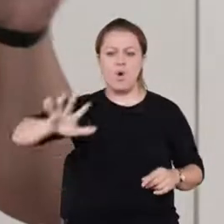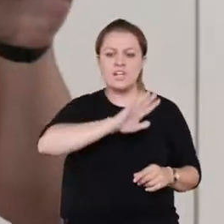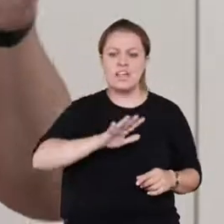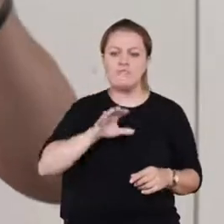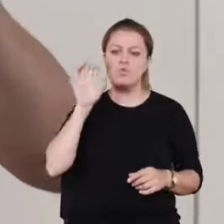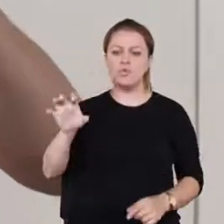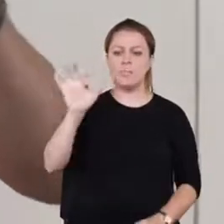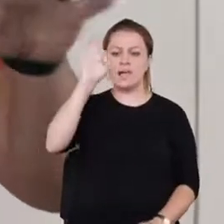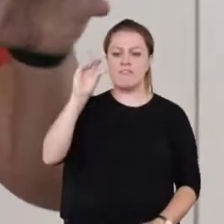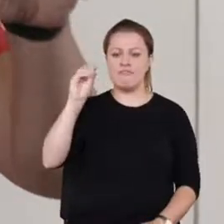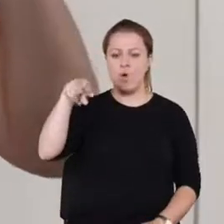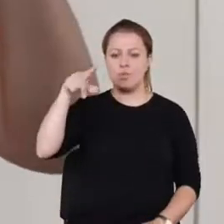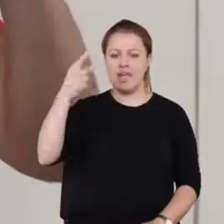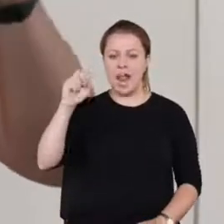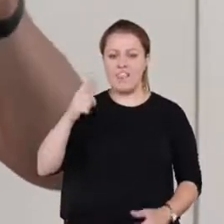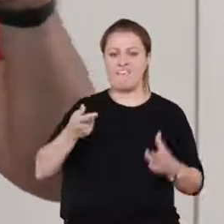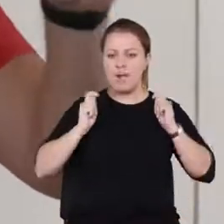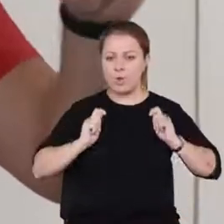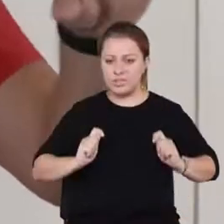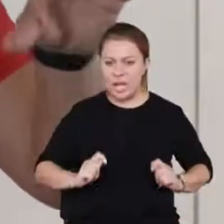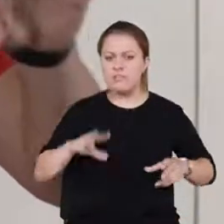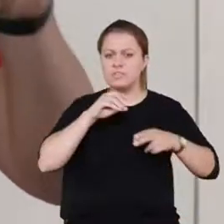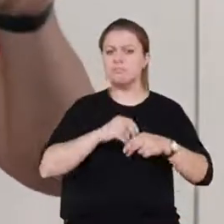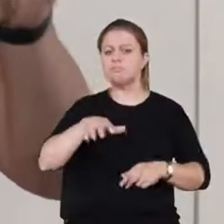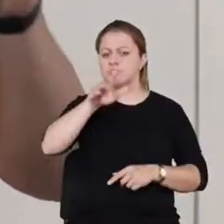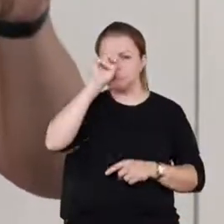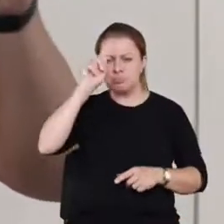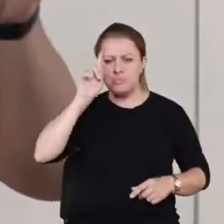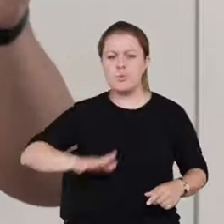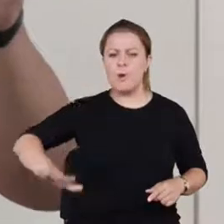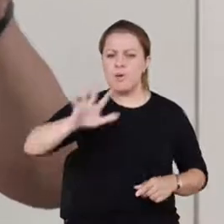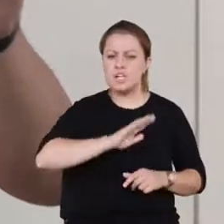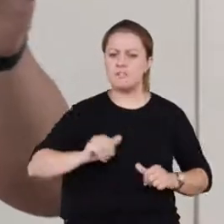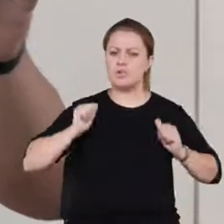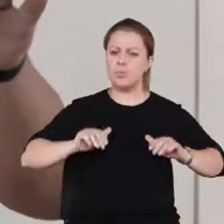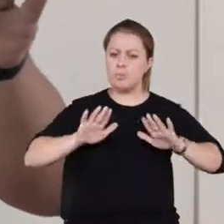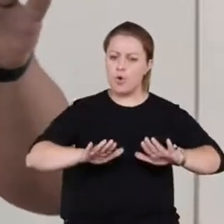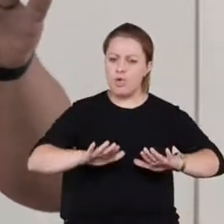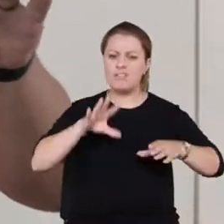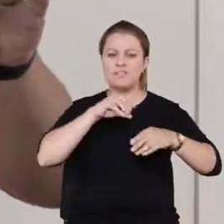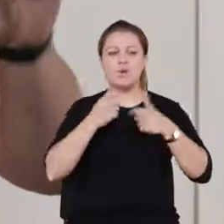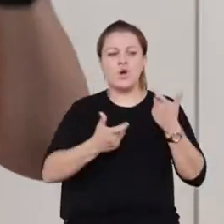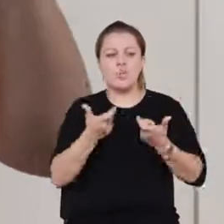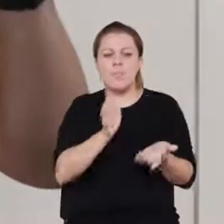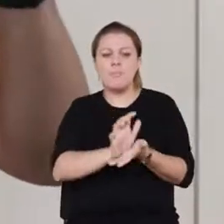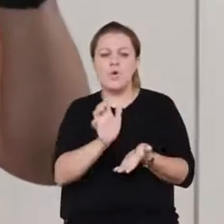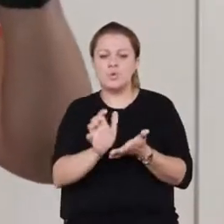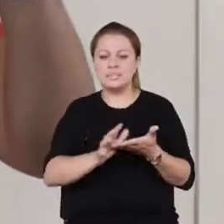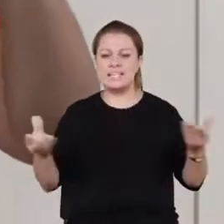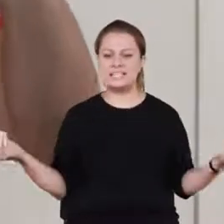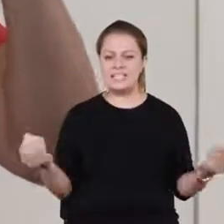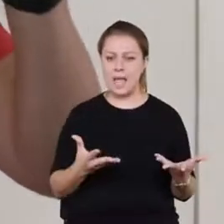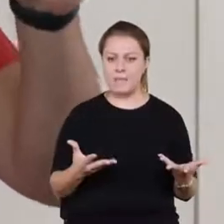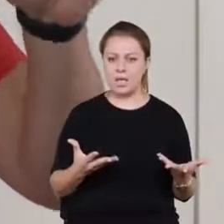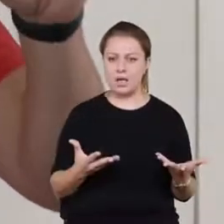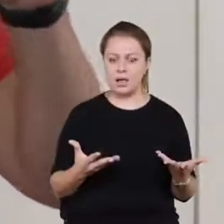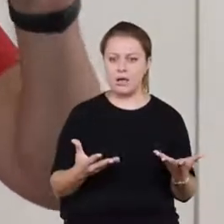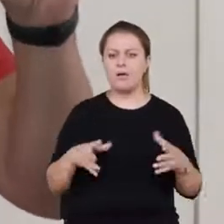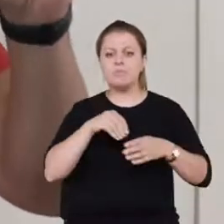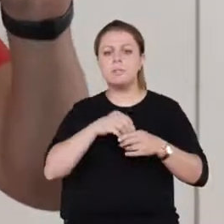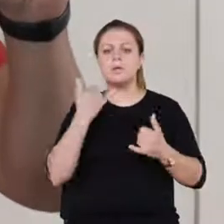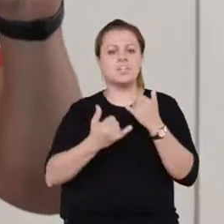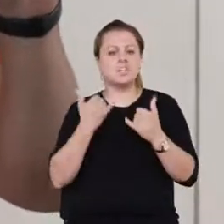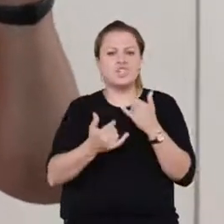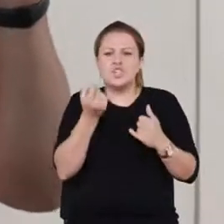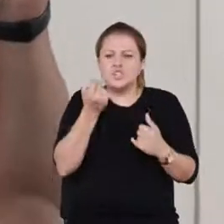w którym produkt, jaki ono wytwarzało, jest ograniczony produktywnością ziemi przede wszystkim, i ten przyrost, jeżeli jest w ogóle, to jest